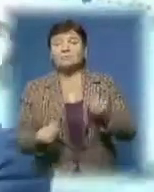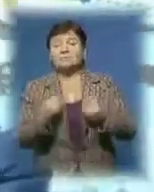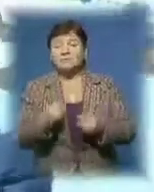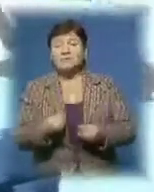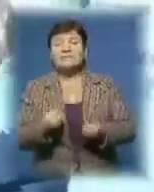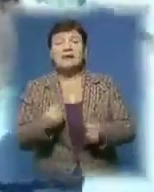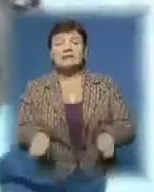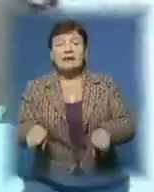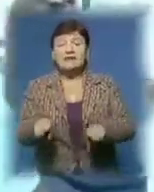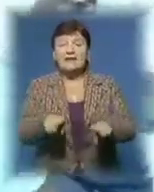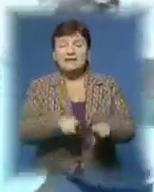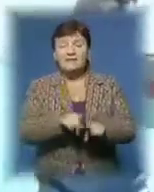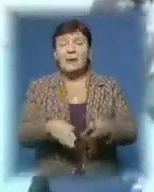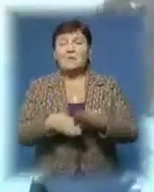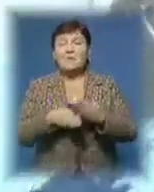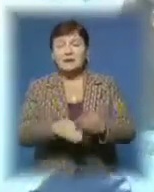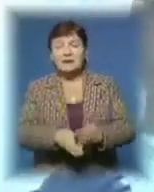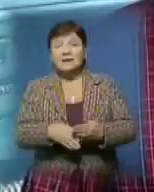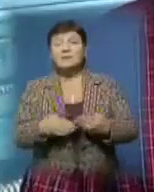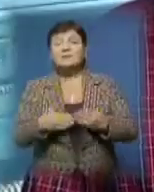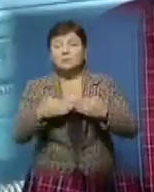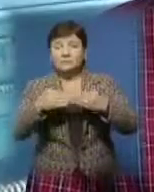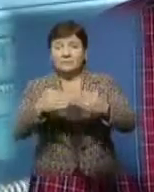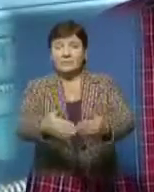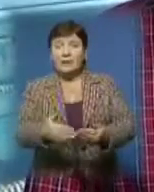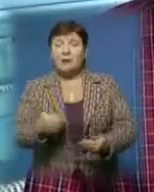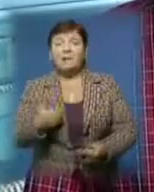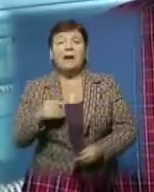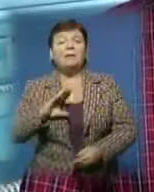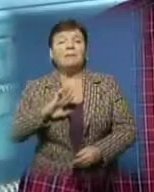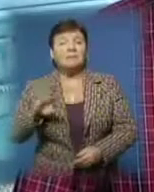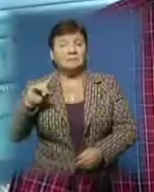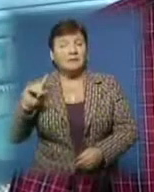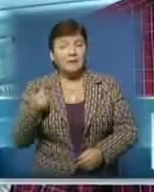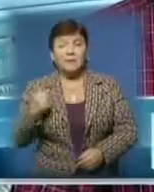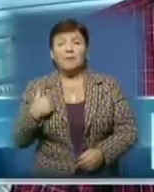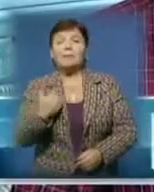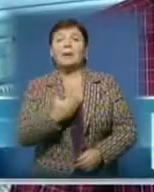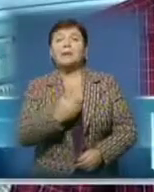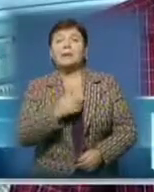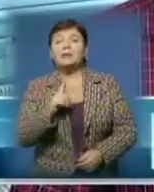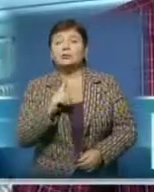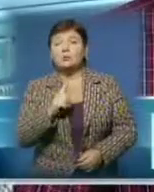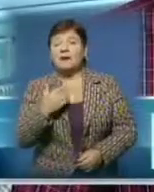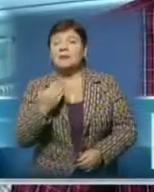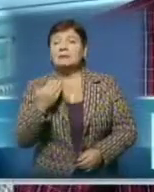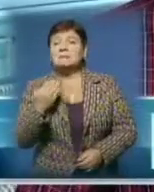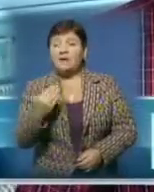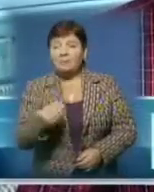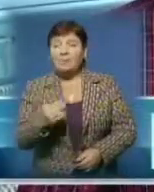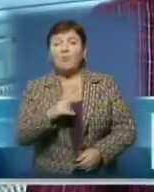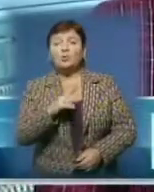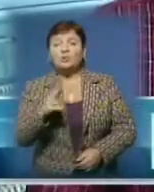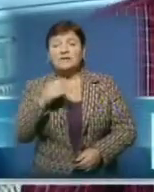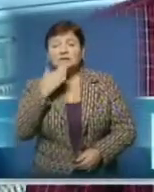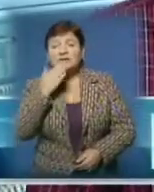рівні – мета, що стимулює тренерів рухатись далі. Ми, я кажу, не требуємо, але ми хотіли б, щоб хоча б з нами, скажімо, хтось